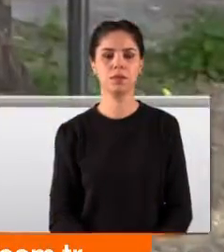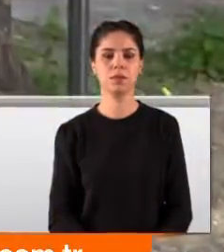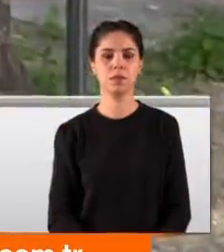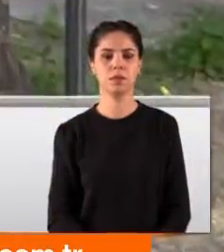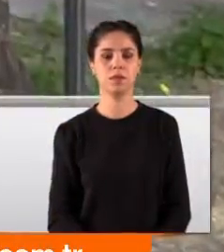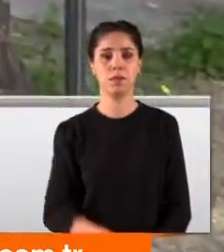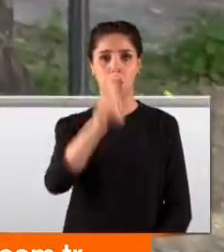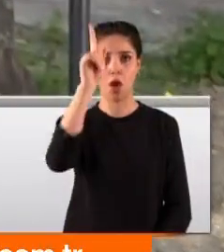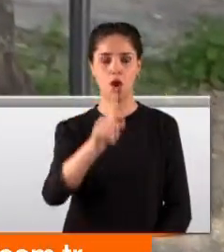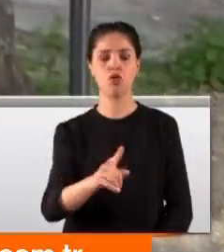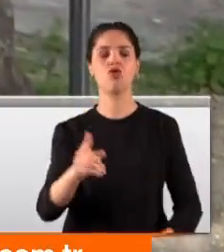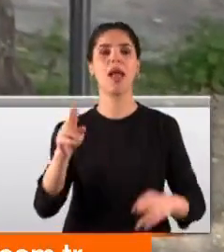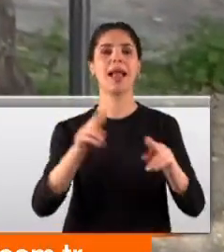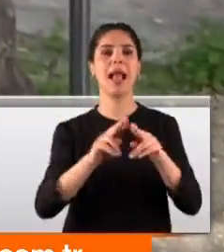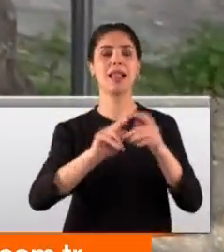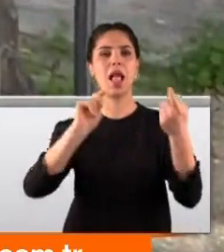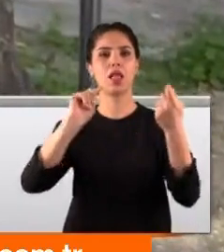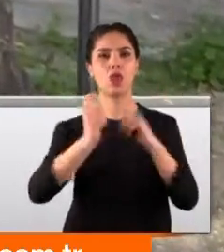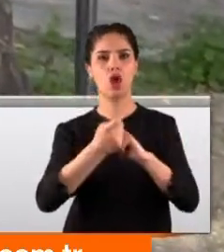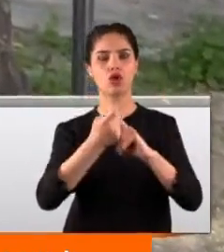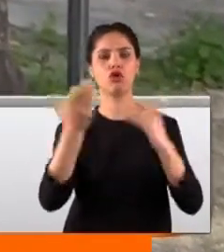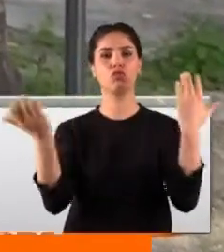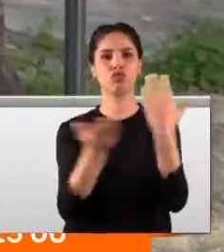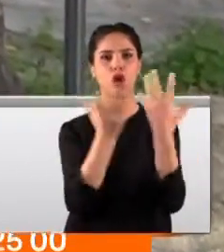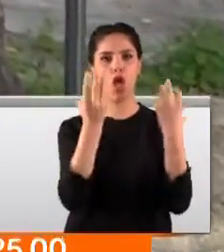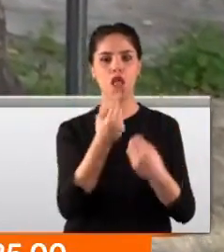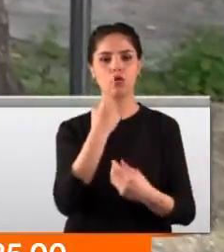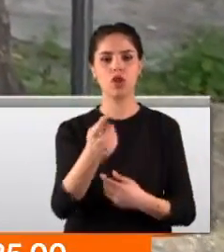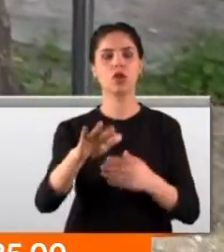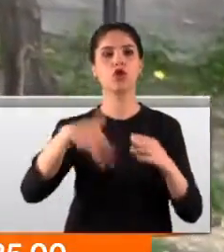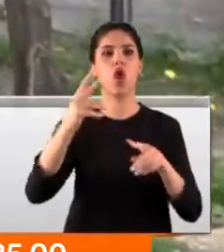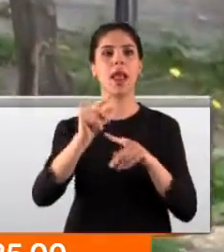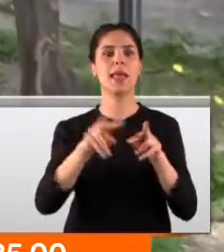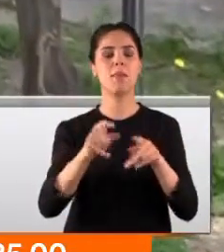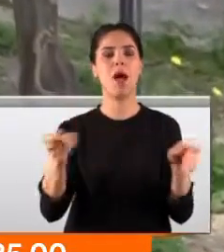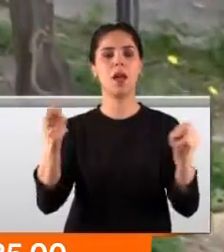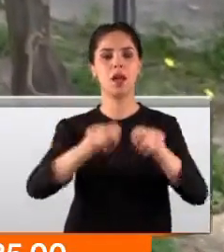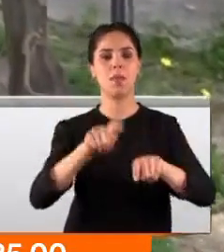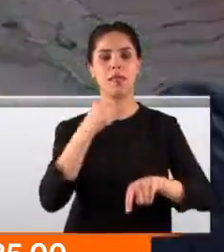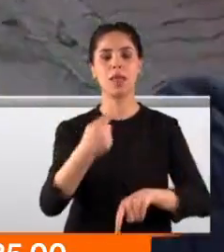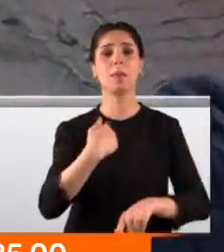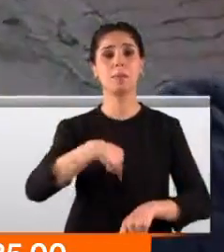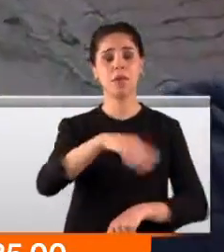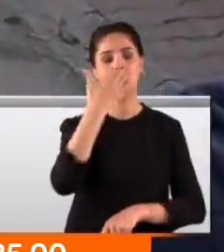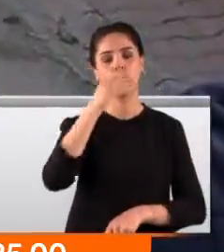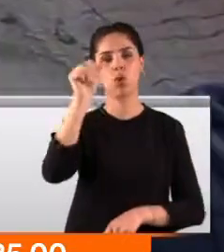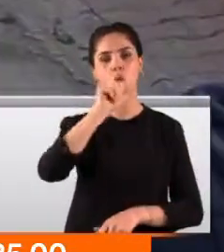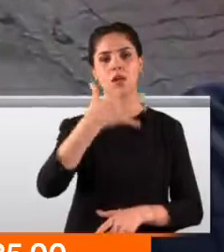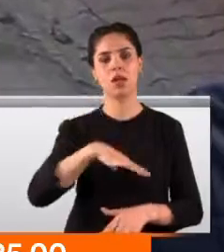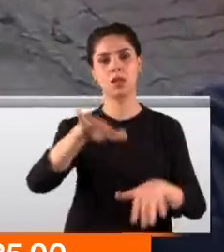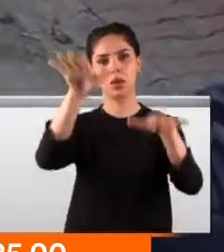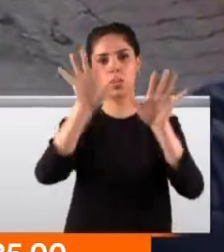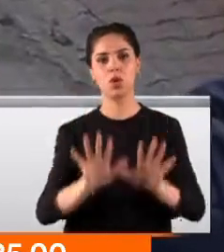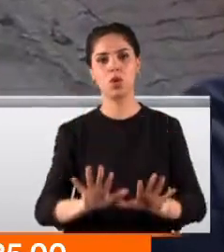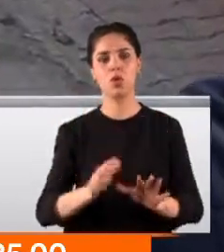İlk önce kentsel dönüşüme gidecek burası dendi, sonra imara kapandı dendi. Biz doğalgaz istiyoruz. Biz saksıda çiçek değiliz, niye